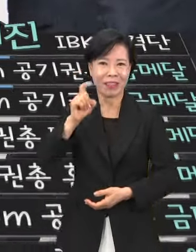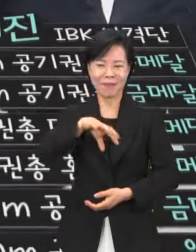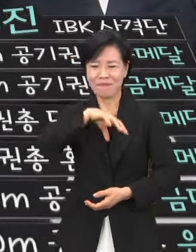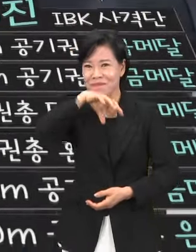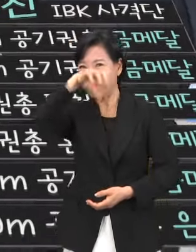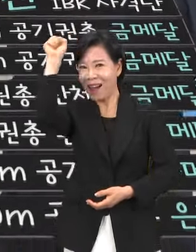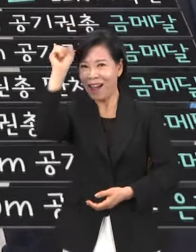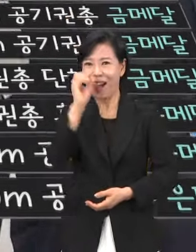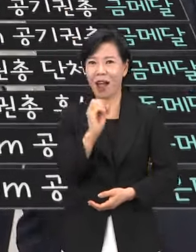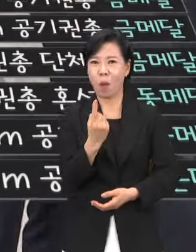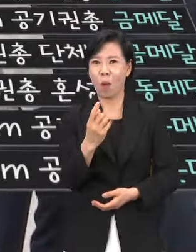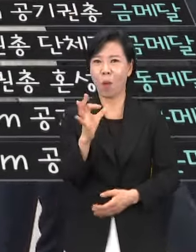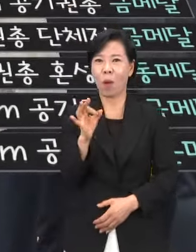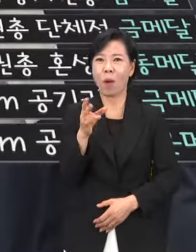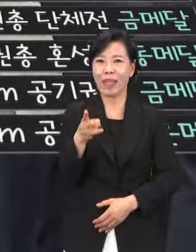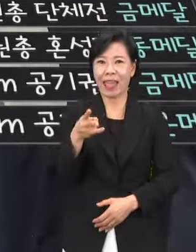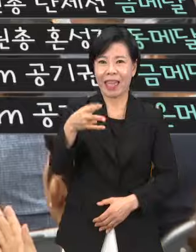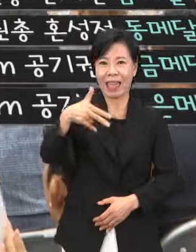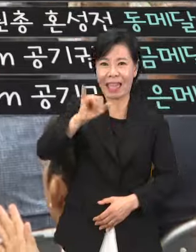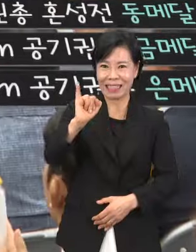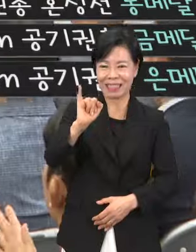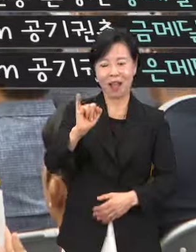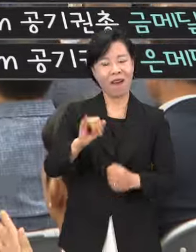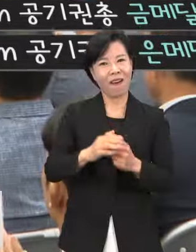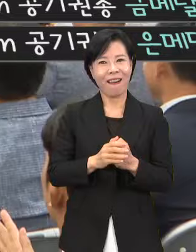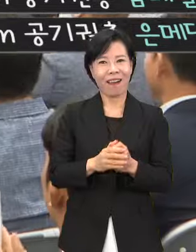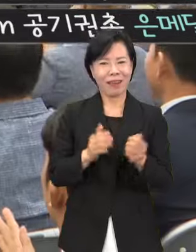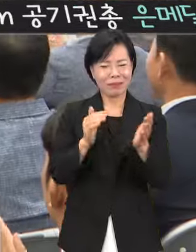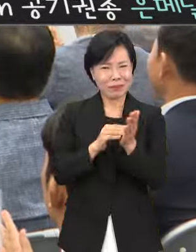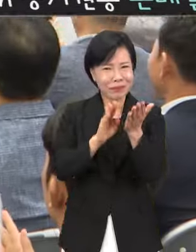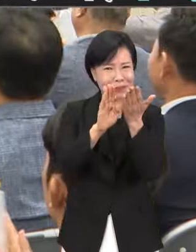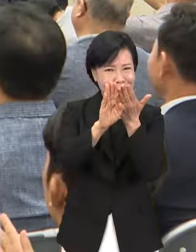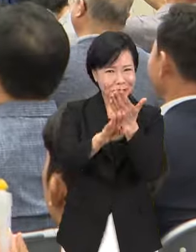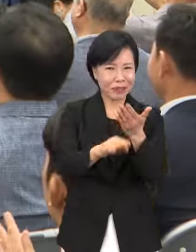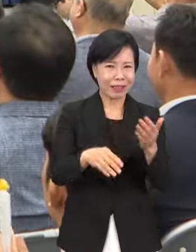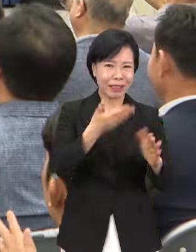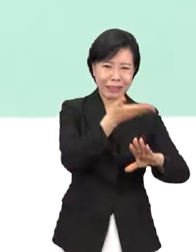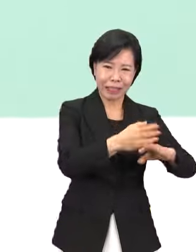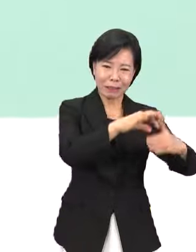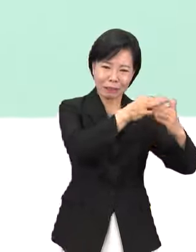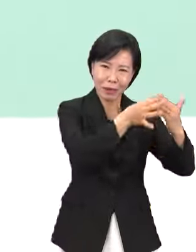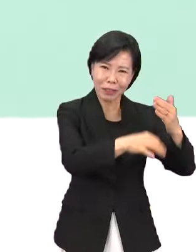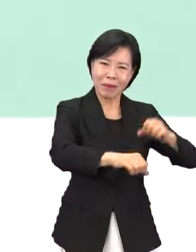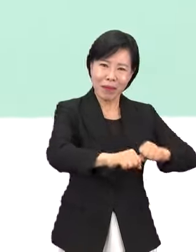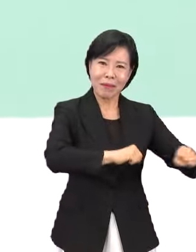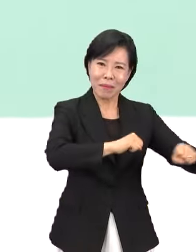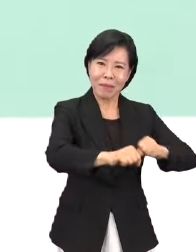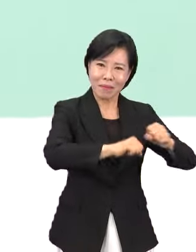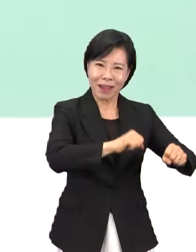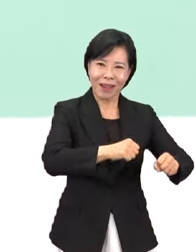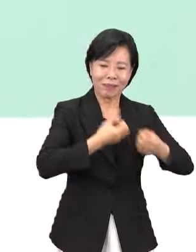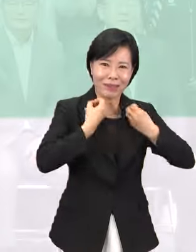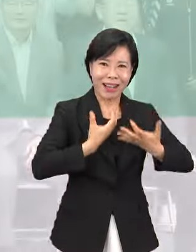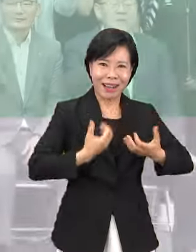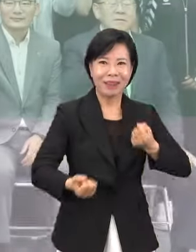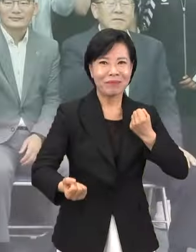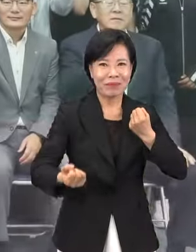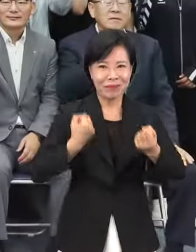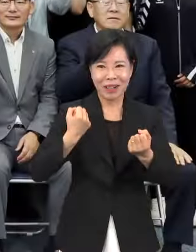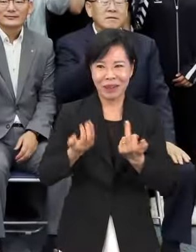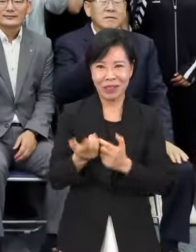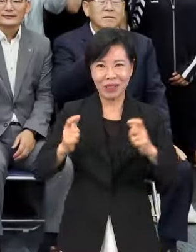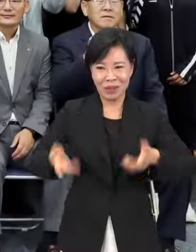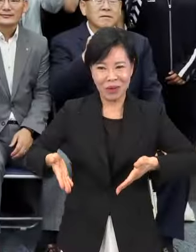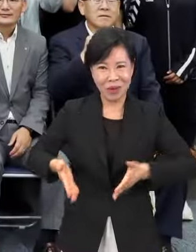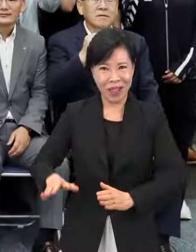국가대표 오혜진 선수. 귀국 후에도 대회와 각종 스케줄로 바쁜 일정을 보내다